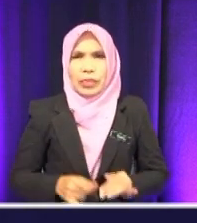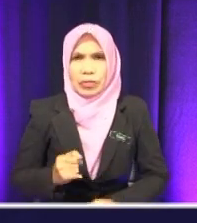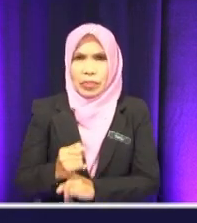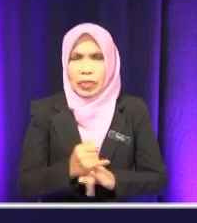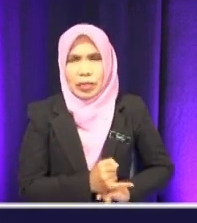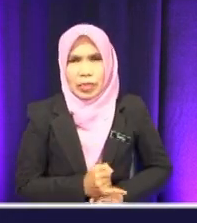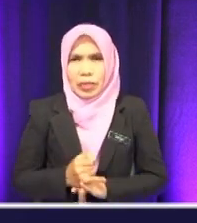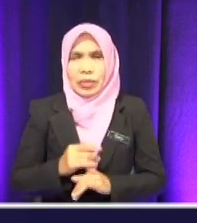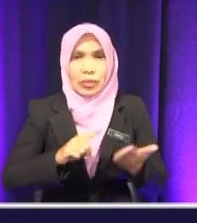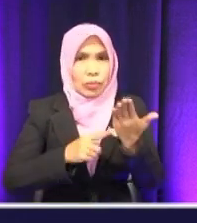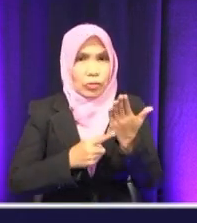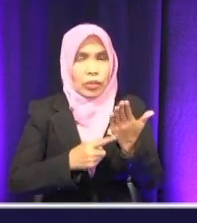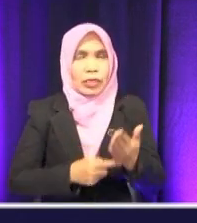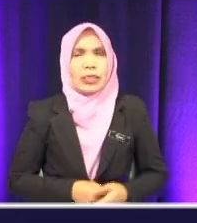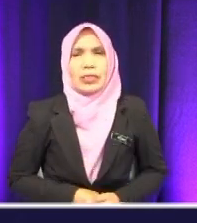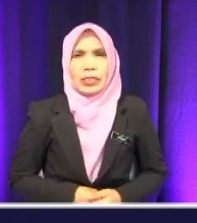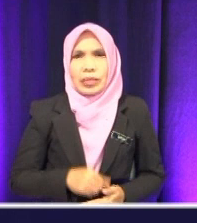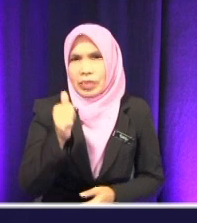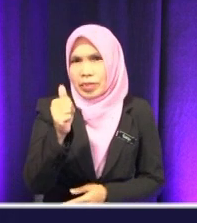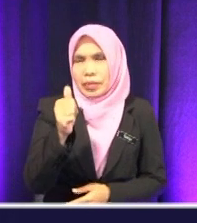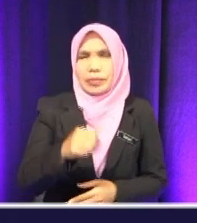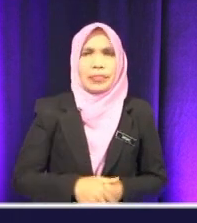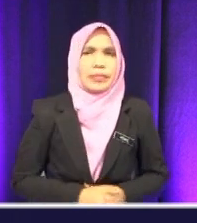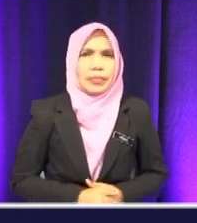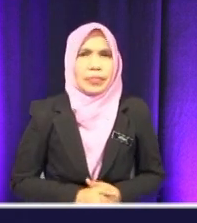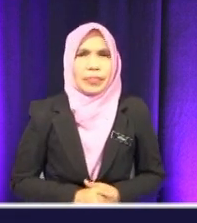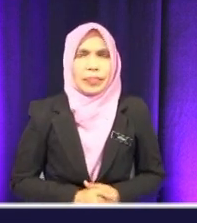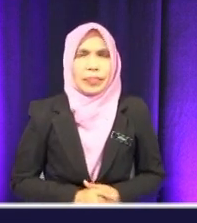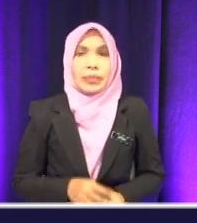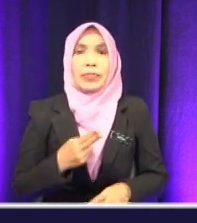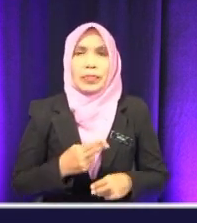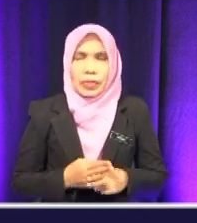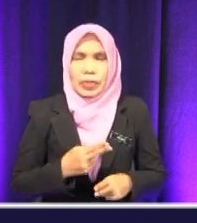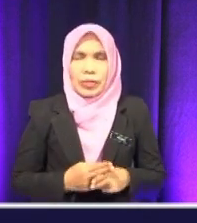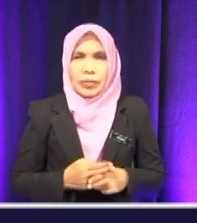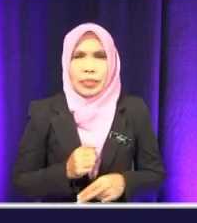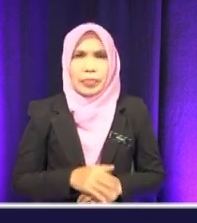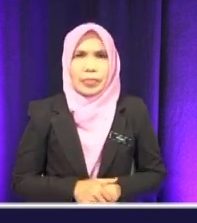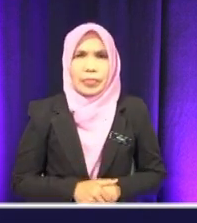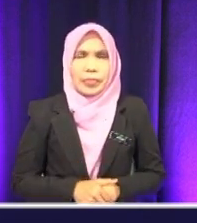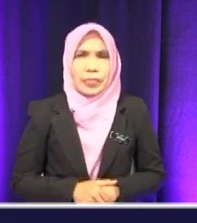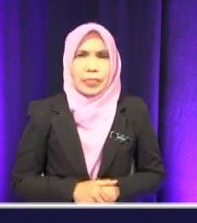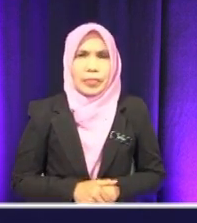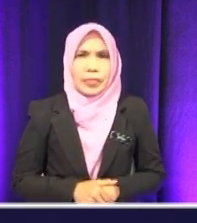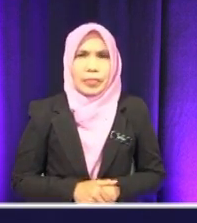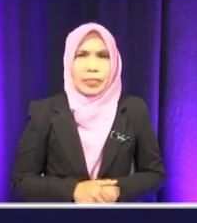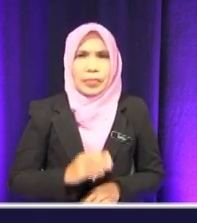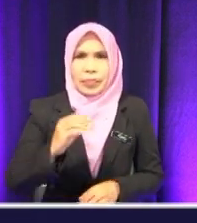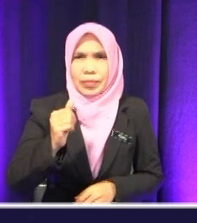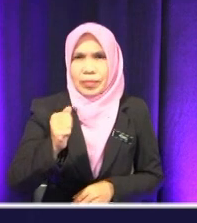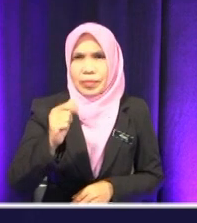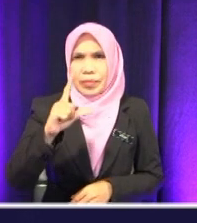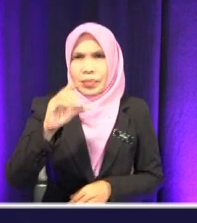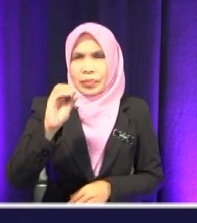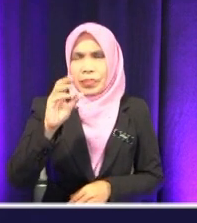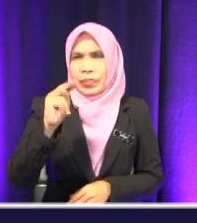bermudahan dengan huruf e kita tak tahu apa yang mulai dengan huruf dengan huruf e kalau calon-calon sempurna lagi